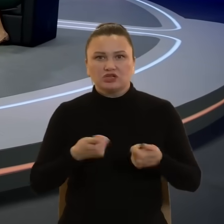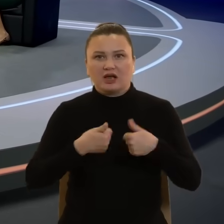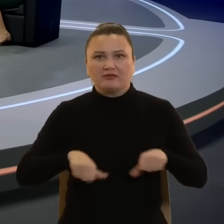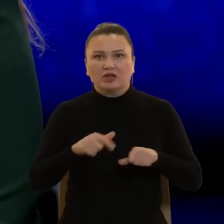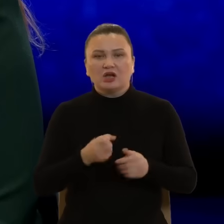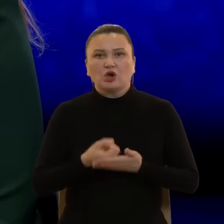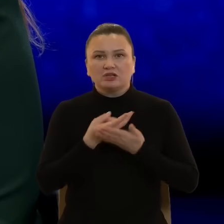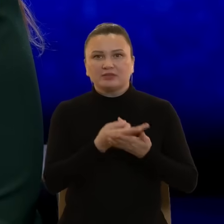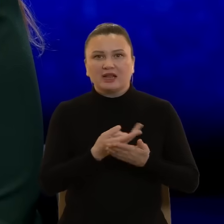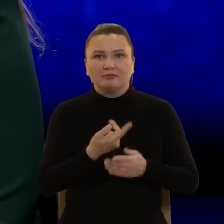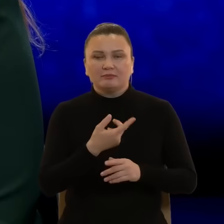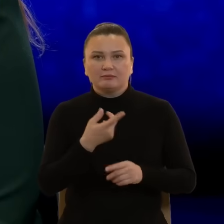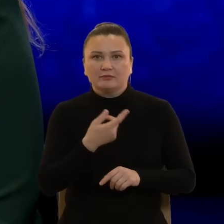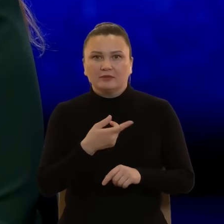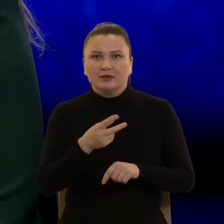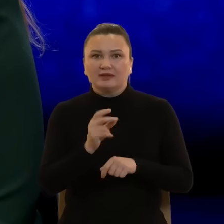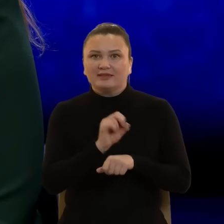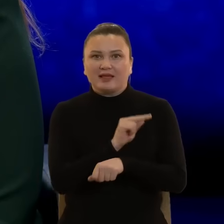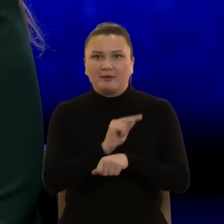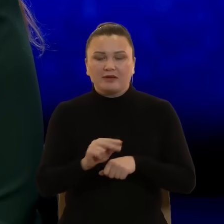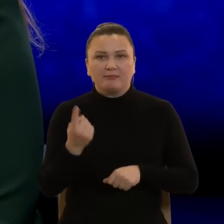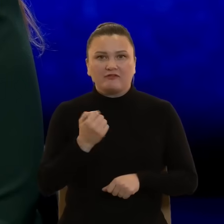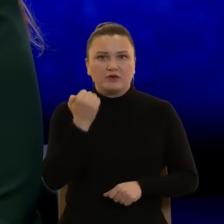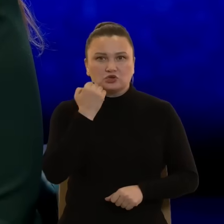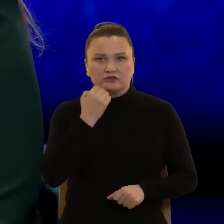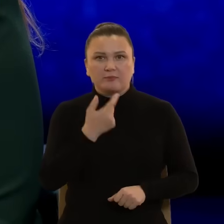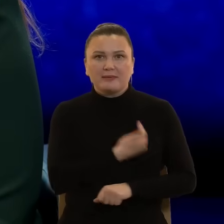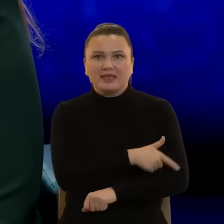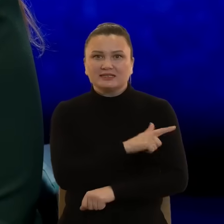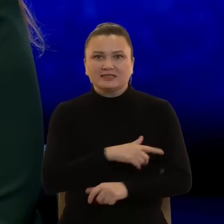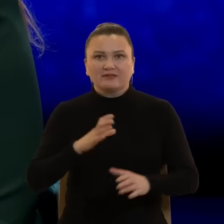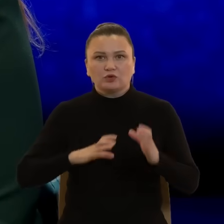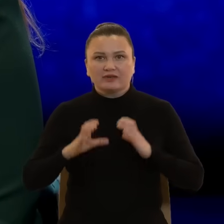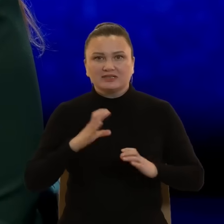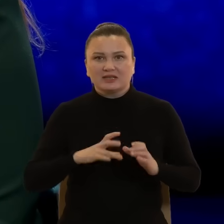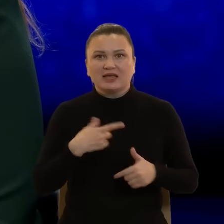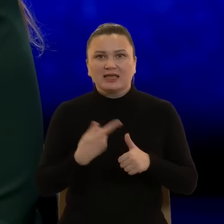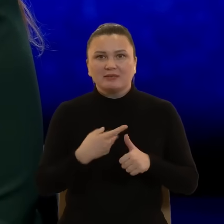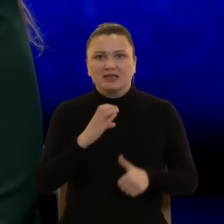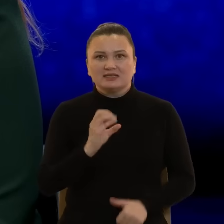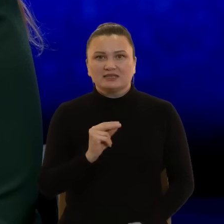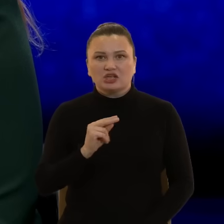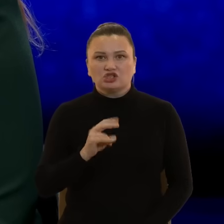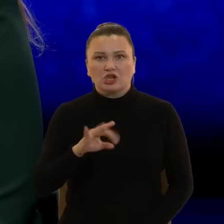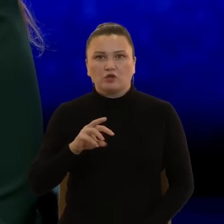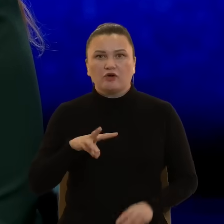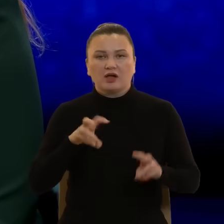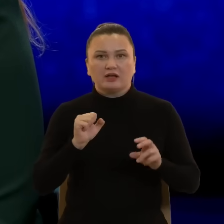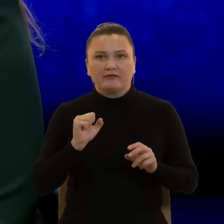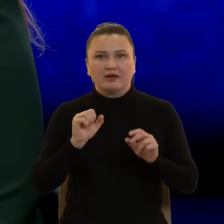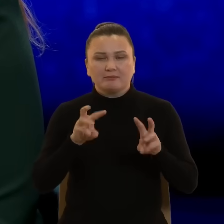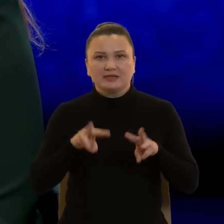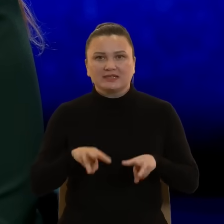кафедрой госпитальной терапии номер 2 Первого Московского государственного медицинского университета имени Сеченова Минздрава